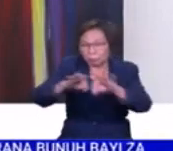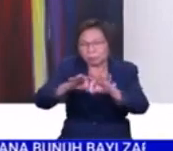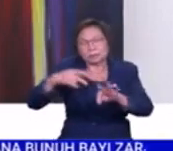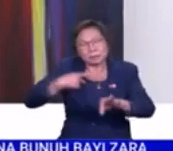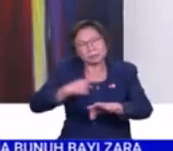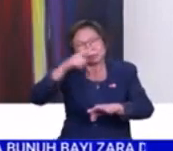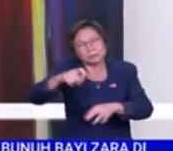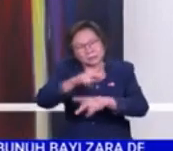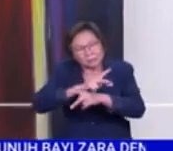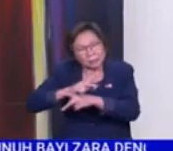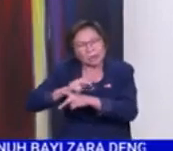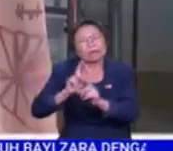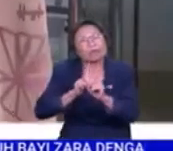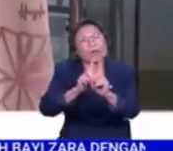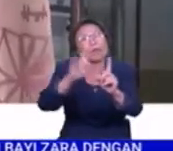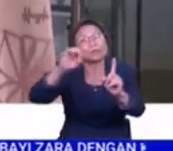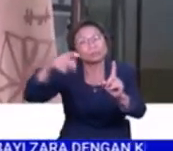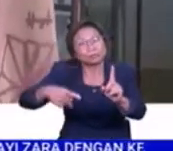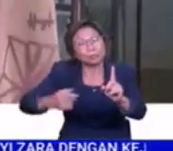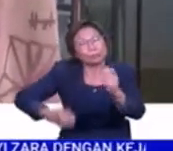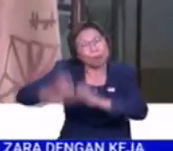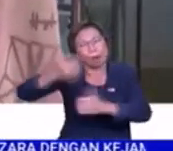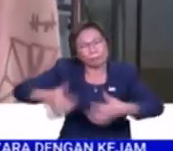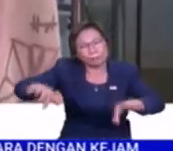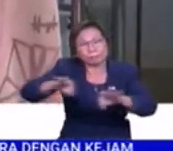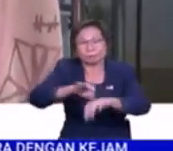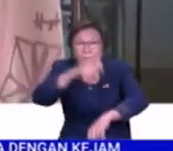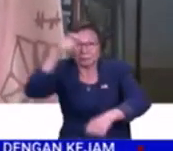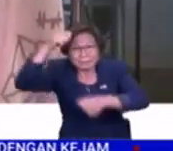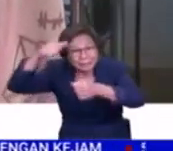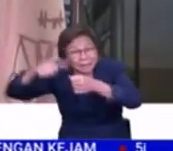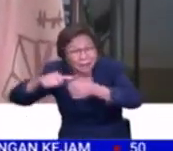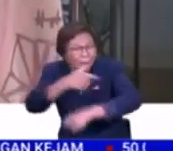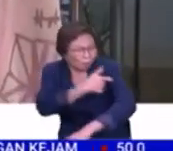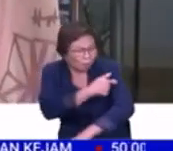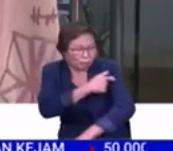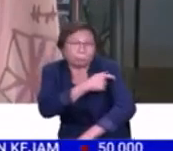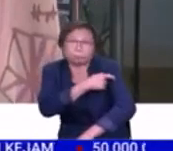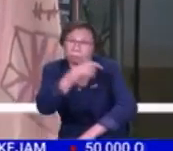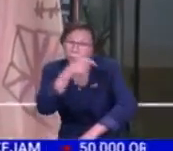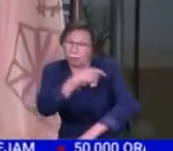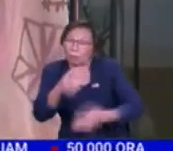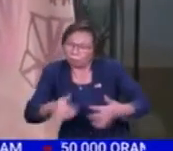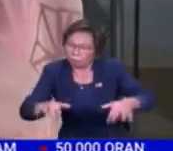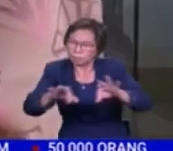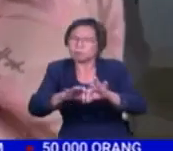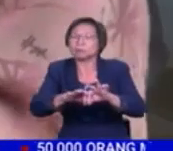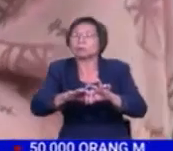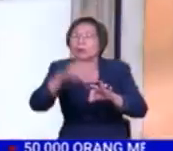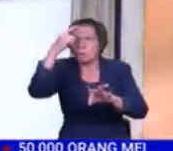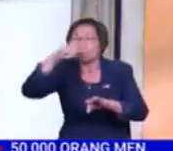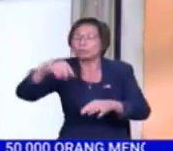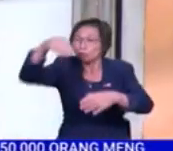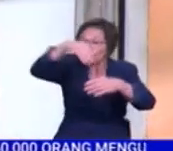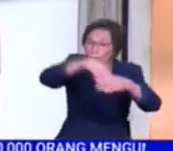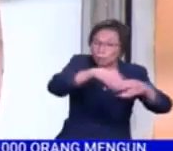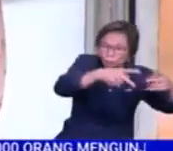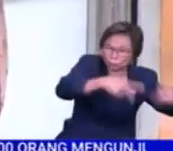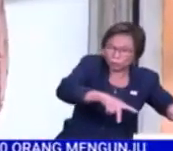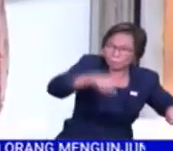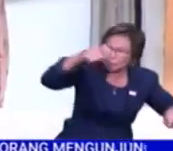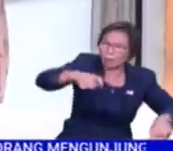kena jaga SOP. Vaksin tu jangan lupa, sangat pentinglah untuk seseorang untuk masuk ke kedai